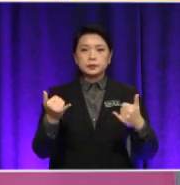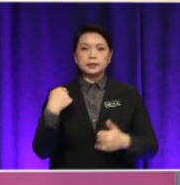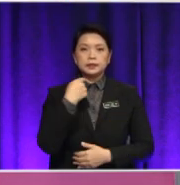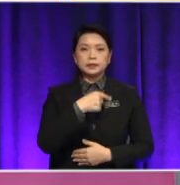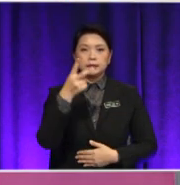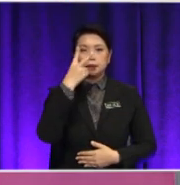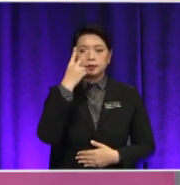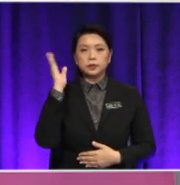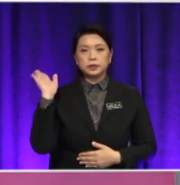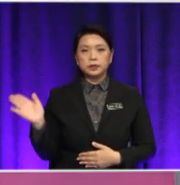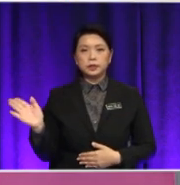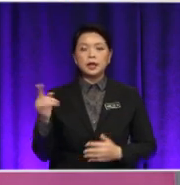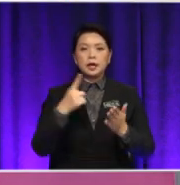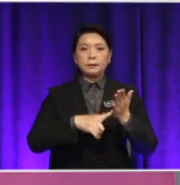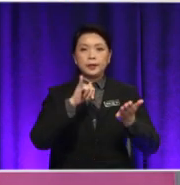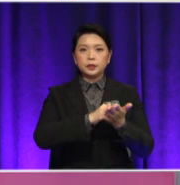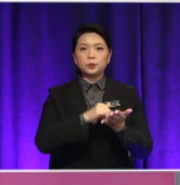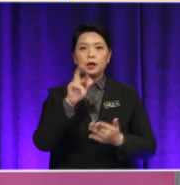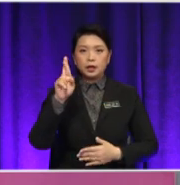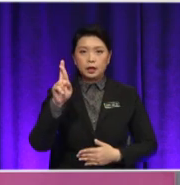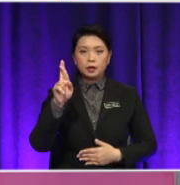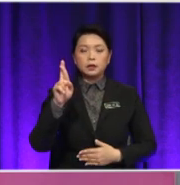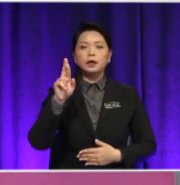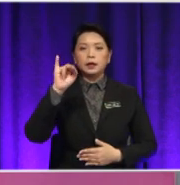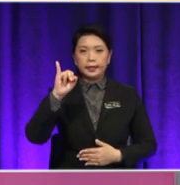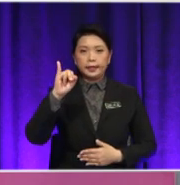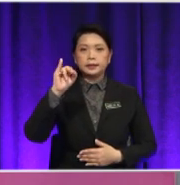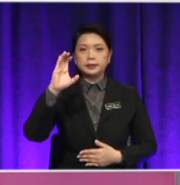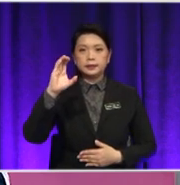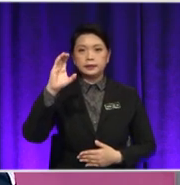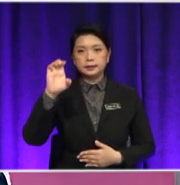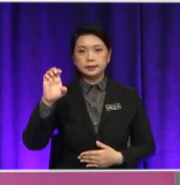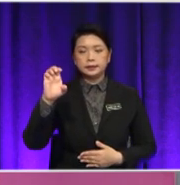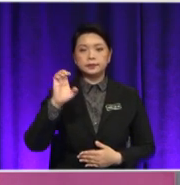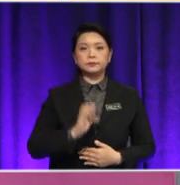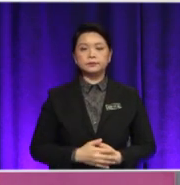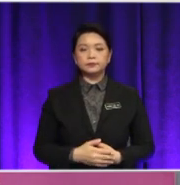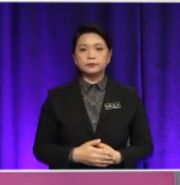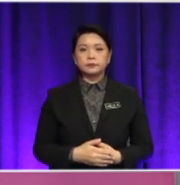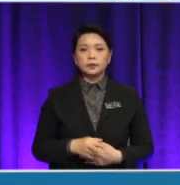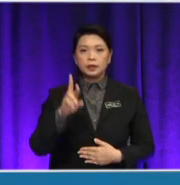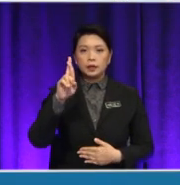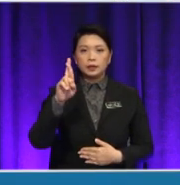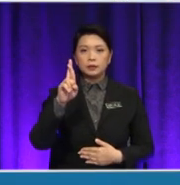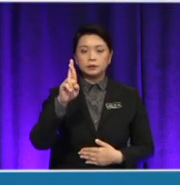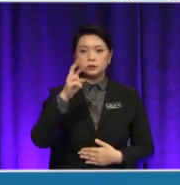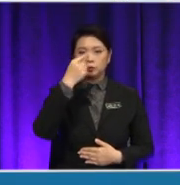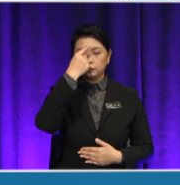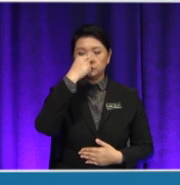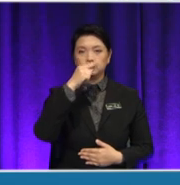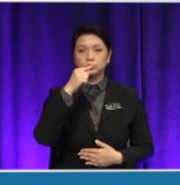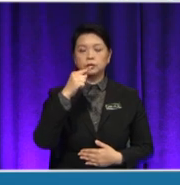itu R? Apa itu I? Apa itu C? Apa itu E? Okey, rest untuk for R. Eyes untuk